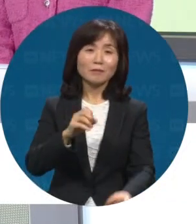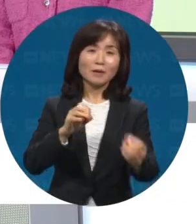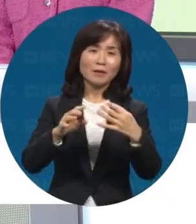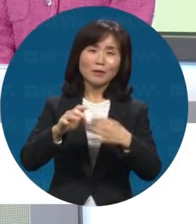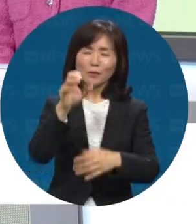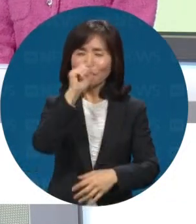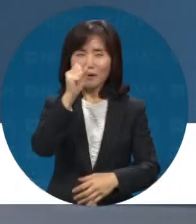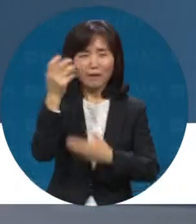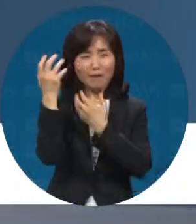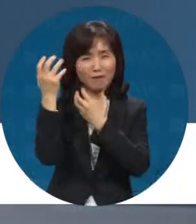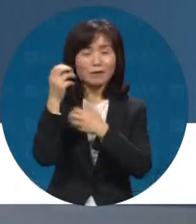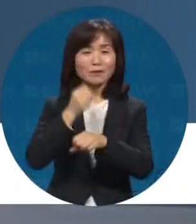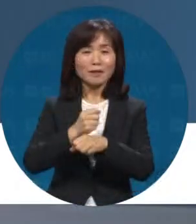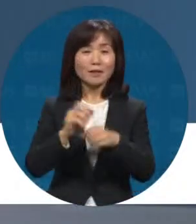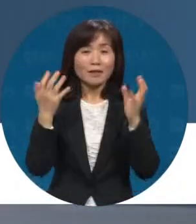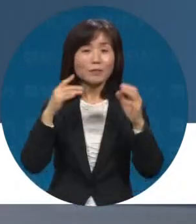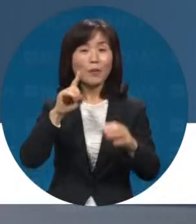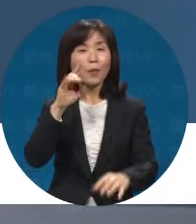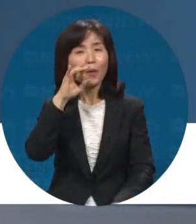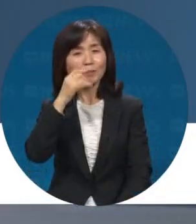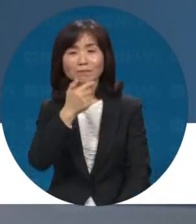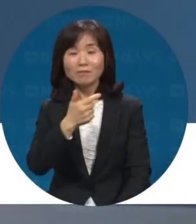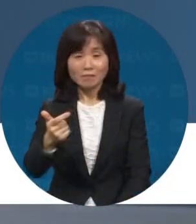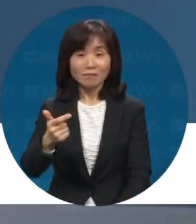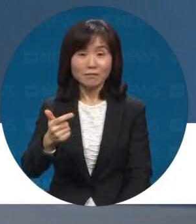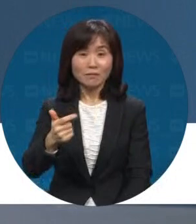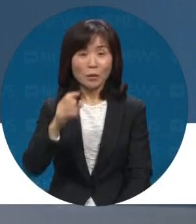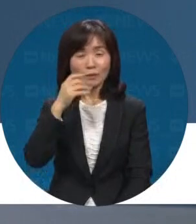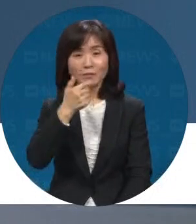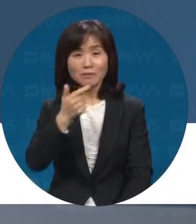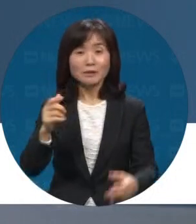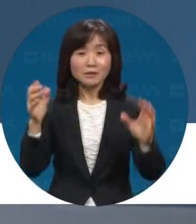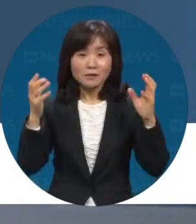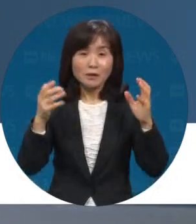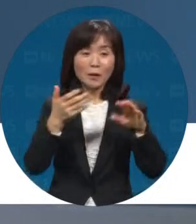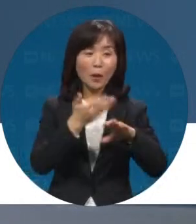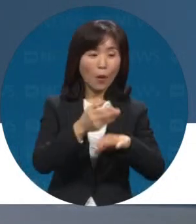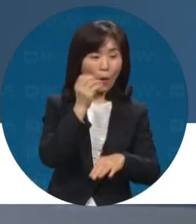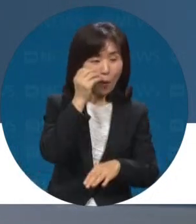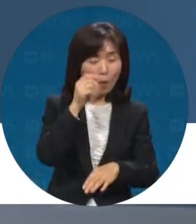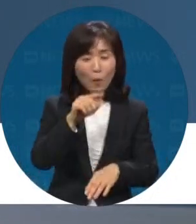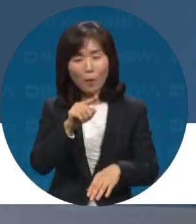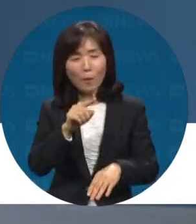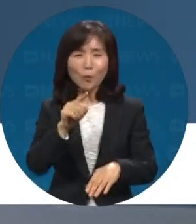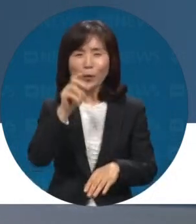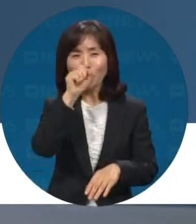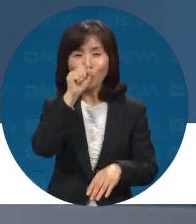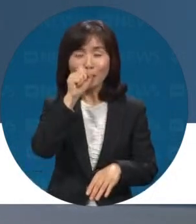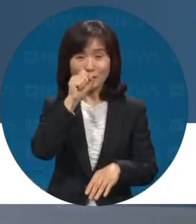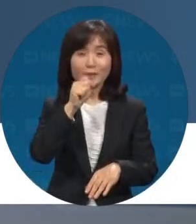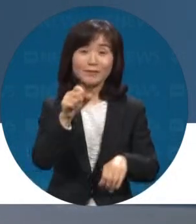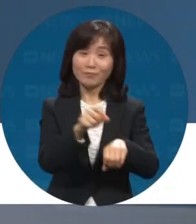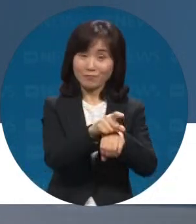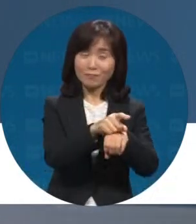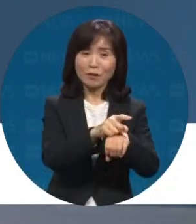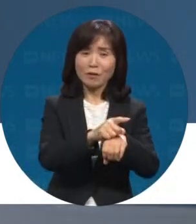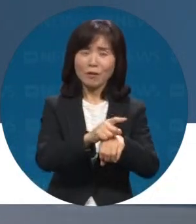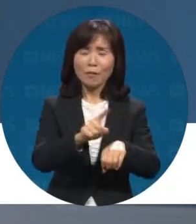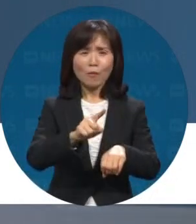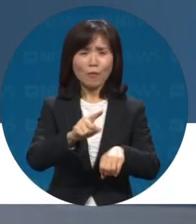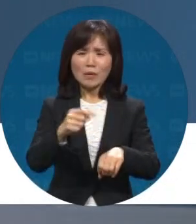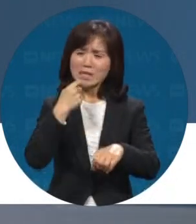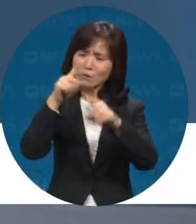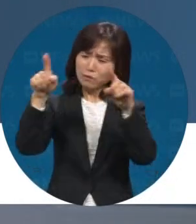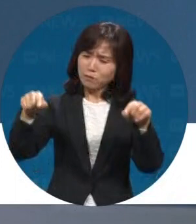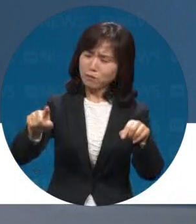아이들은 호기심이 많잖아요 그래서 호기심이 많은 아이들은 다른 것과 신기한 것을 무척 좋아해요 뭔지는 모르지만